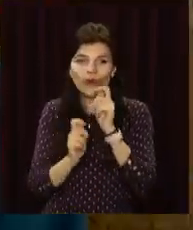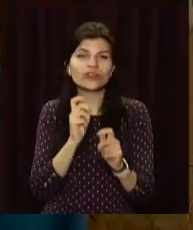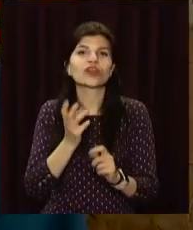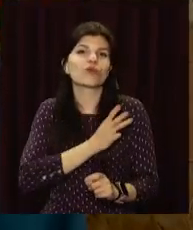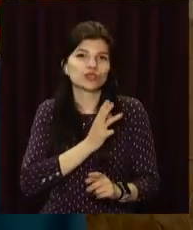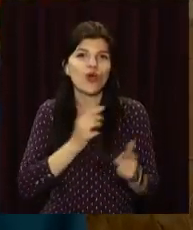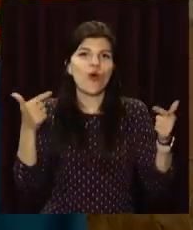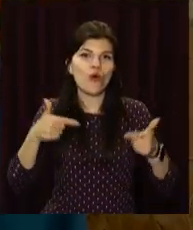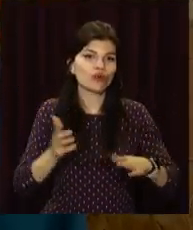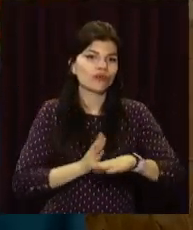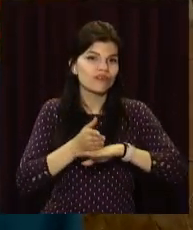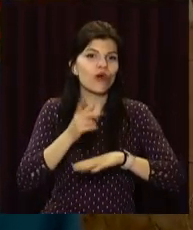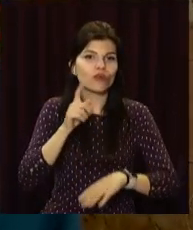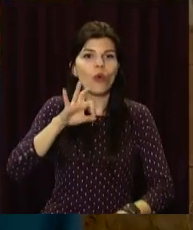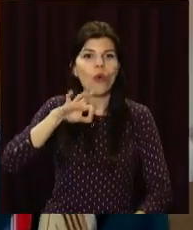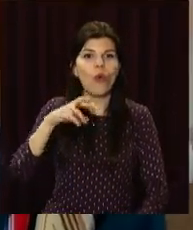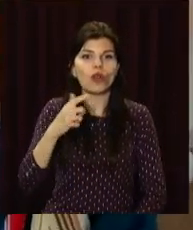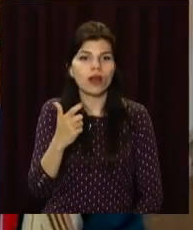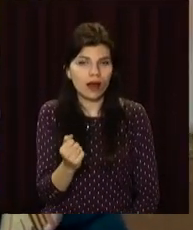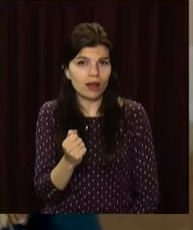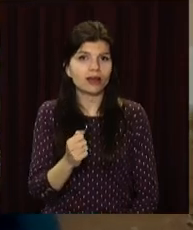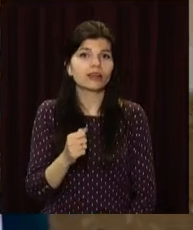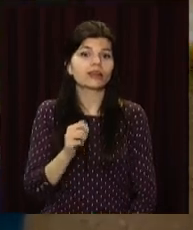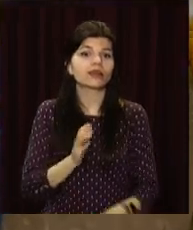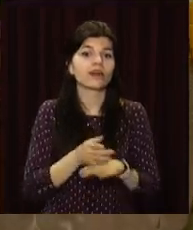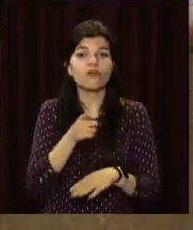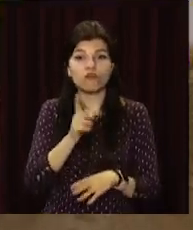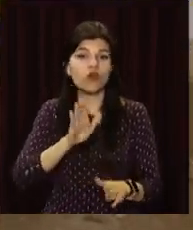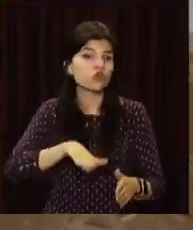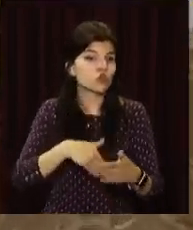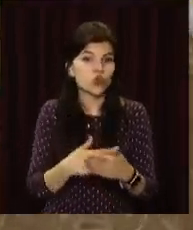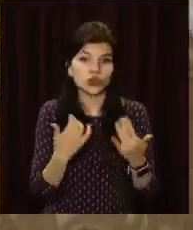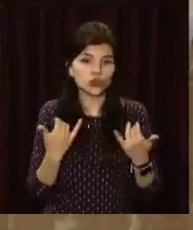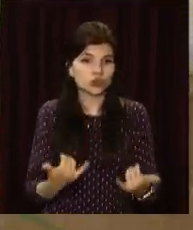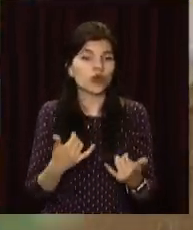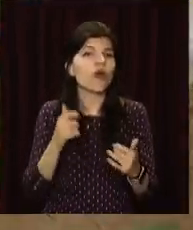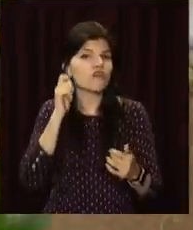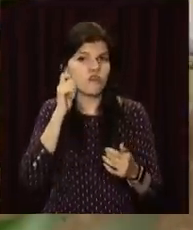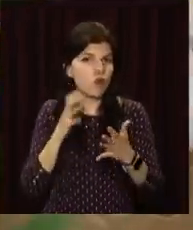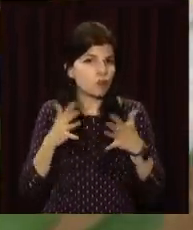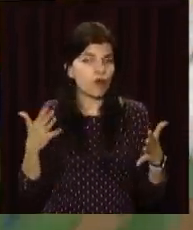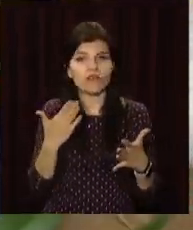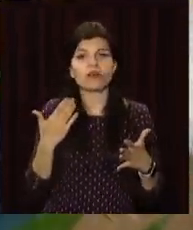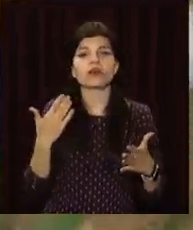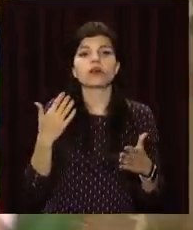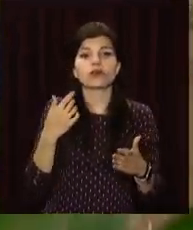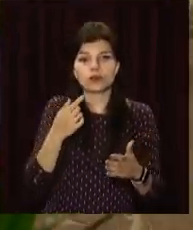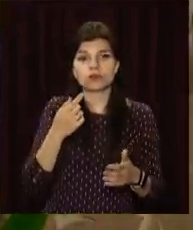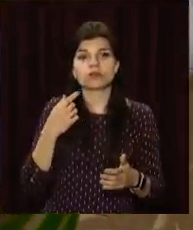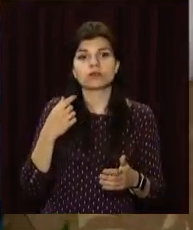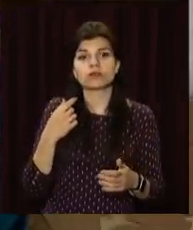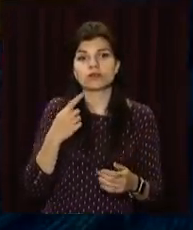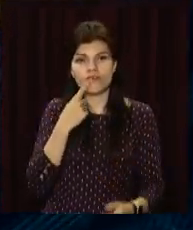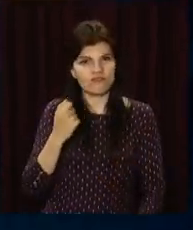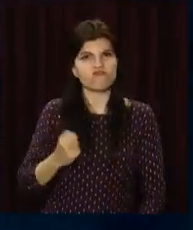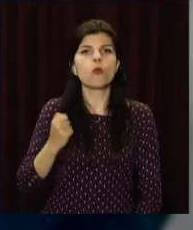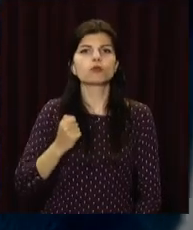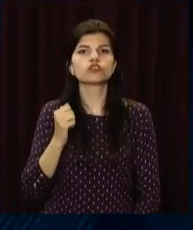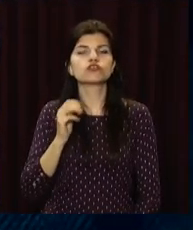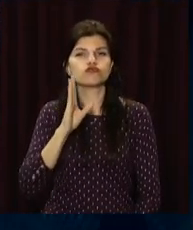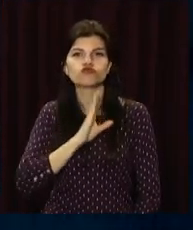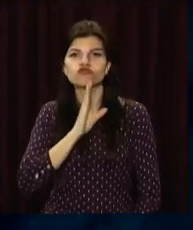побажаннями гості завітали й до Ольги Сергіївни Нежумирі. Вона й до сьогодні, попри вік, каже, її син залишається справжньою бойовою